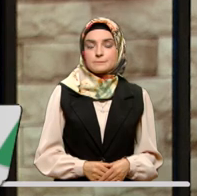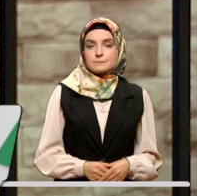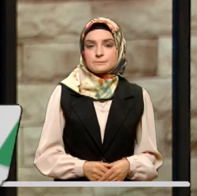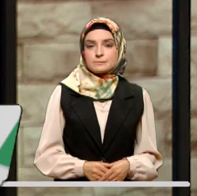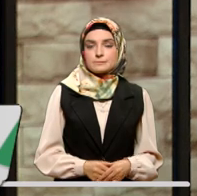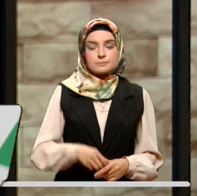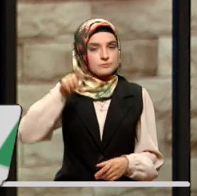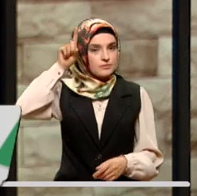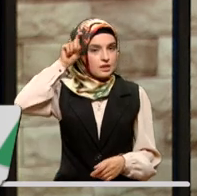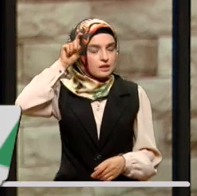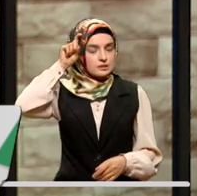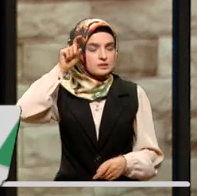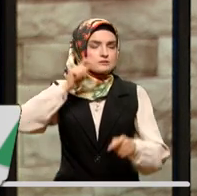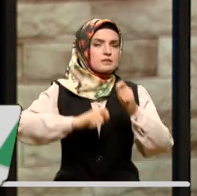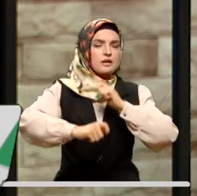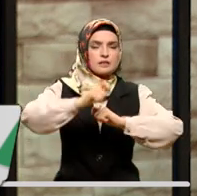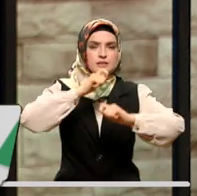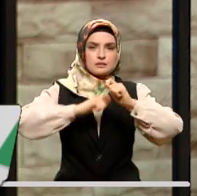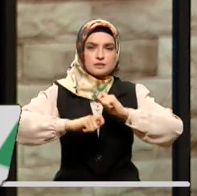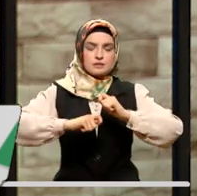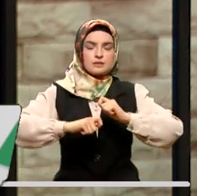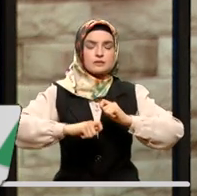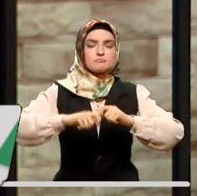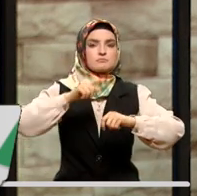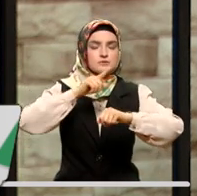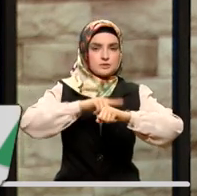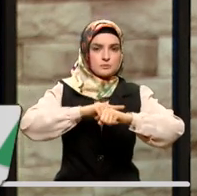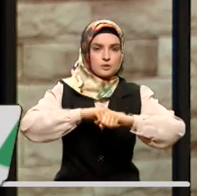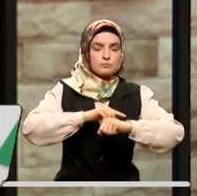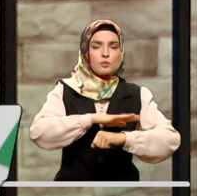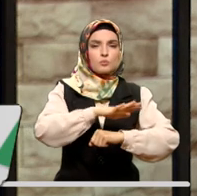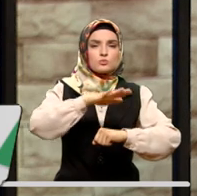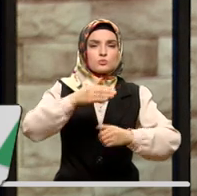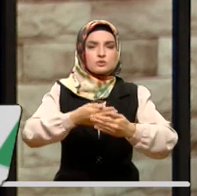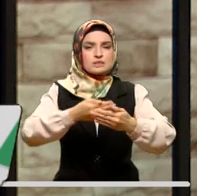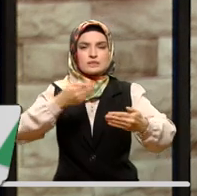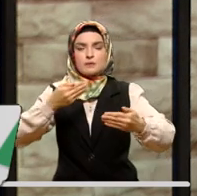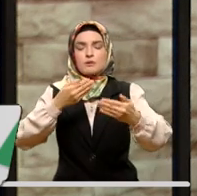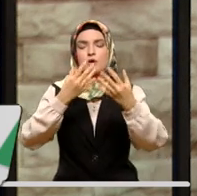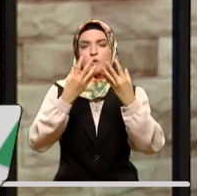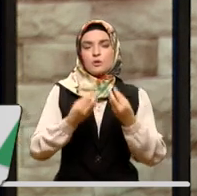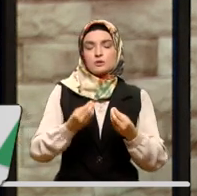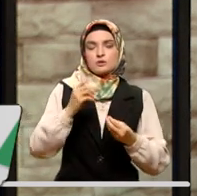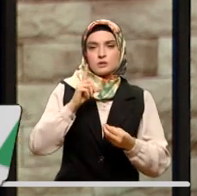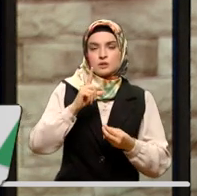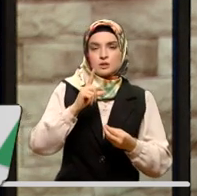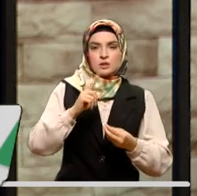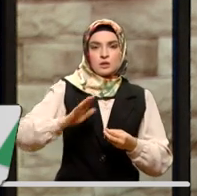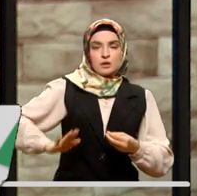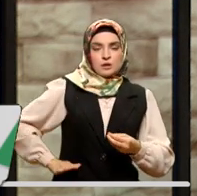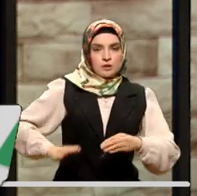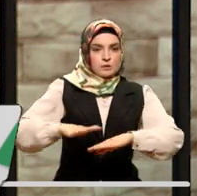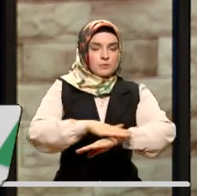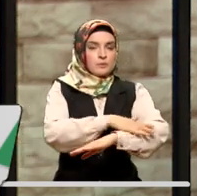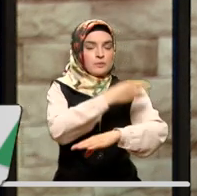akıllı hareket etme dönemidir. Tedbir dönemidir. Bütün tedbirleri alacaksınız der. Yani çocuğun helal rızıkla